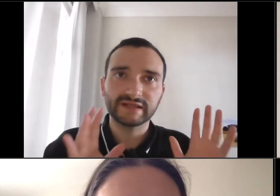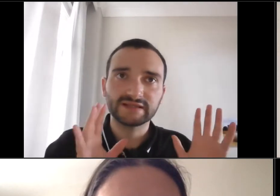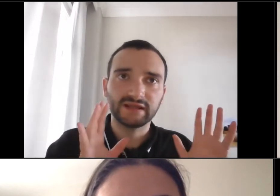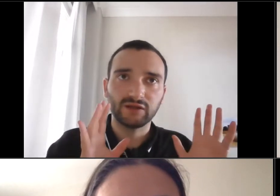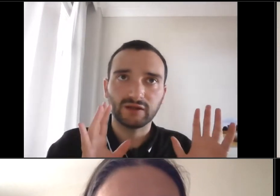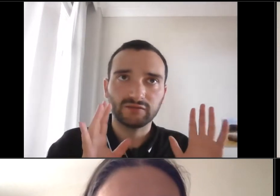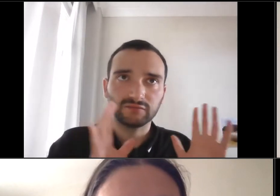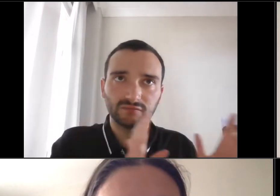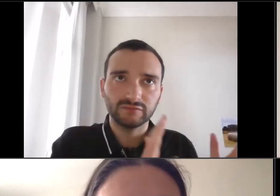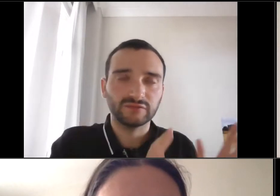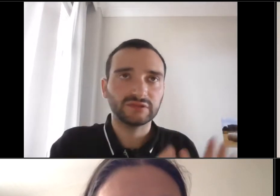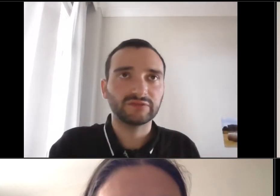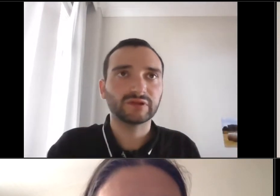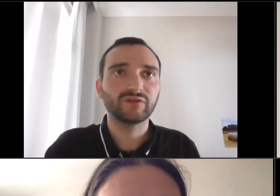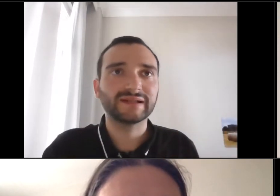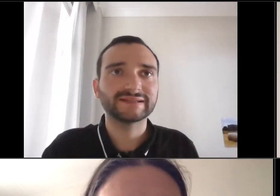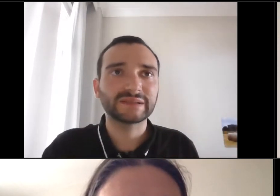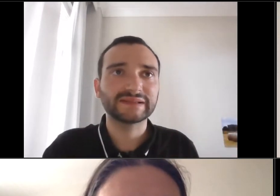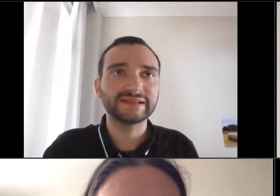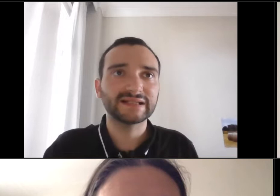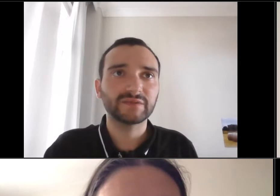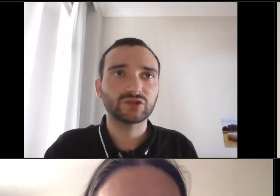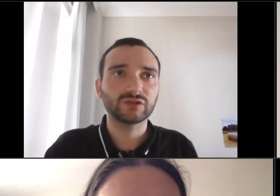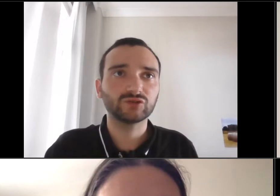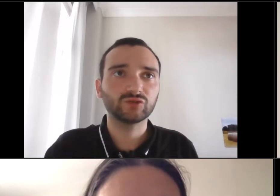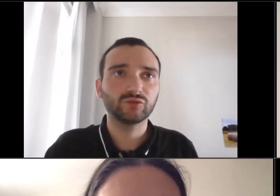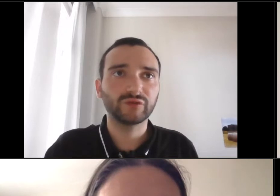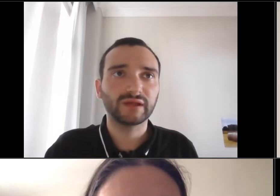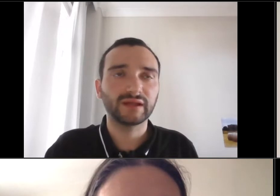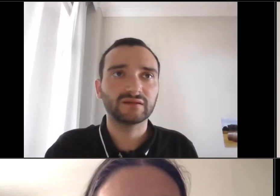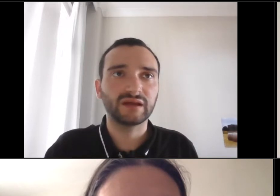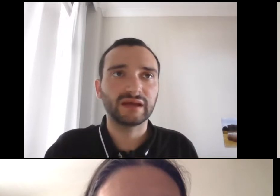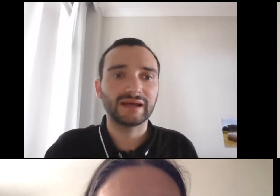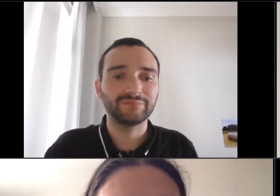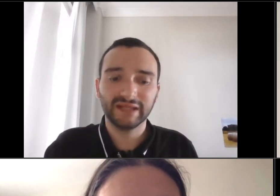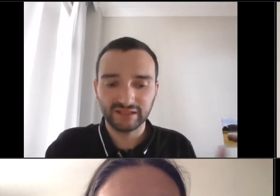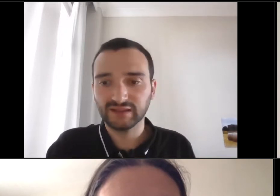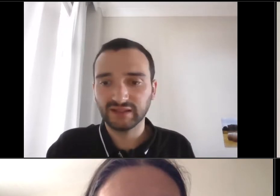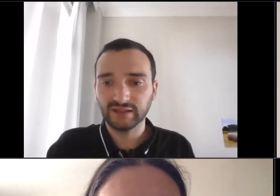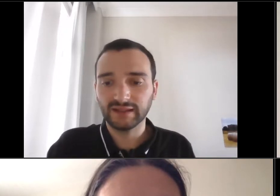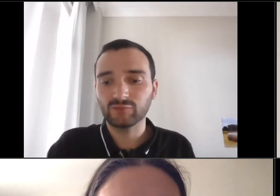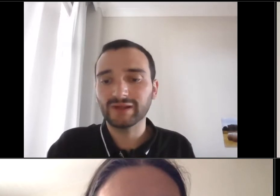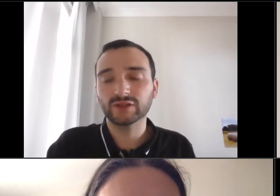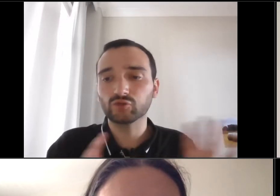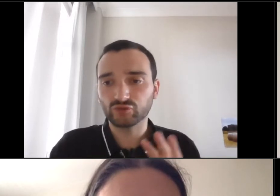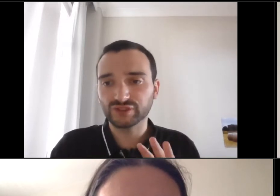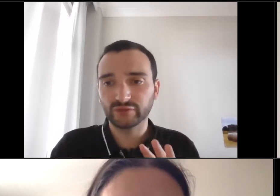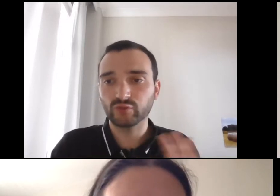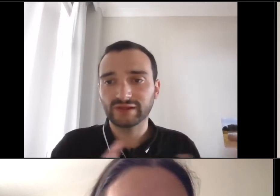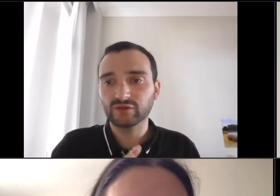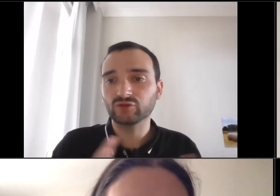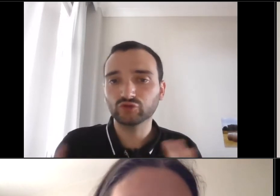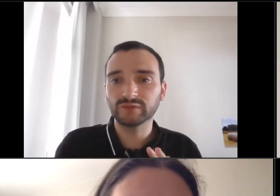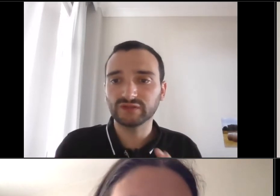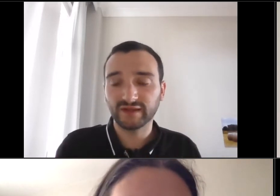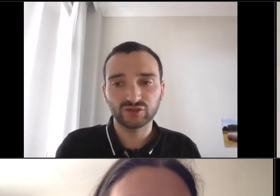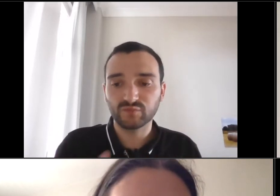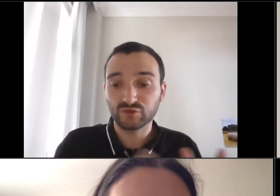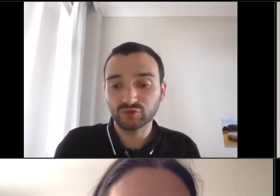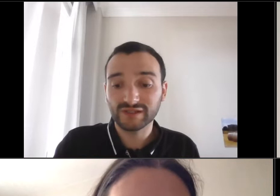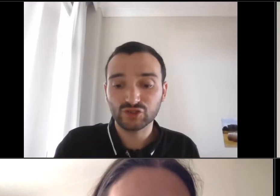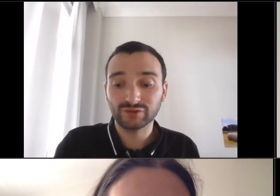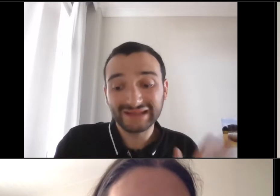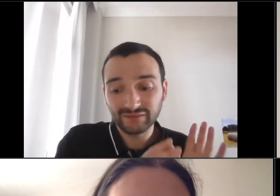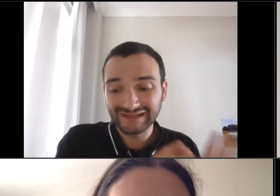stufe mi sa che sia la devo ritrovare esattamente i dati ma ci sono le stufe aperte e quelle chiuse dunque il consumo